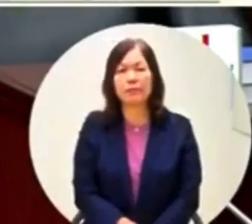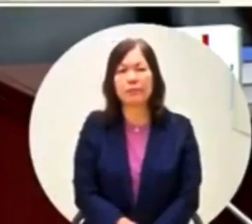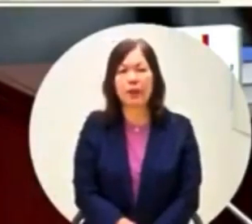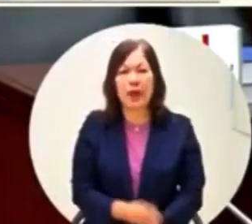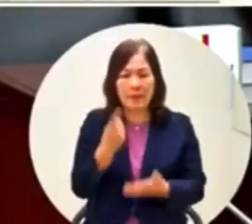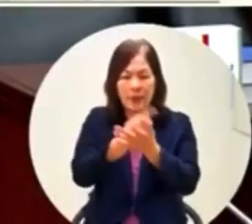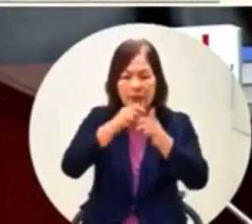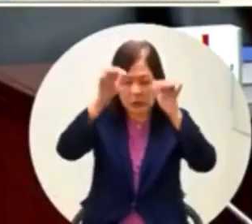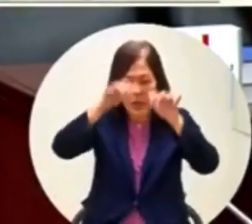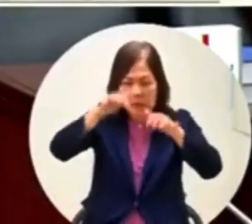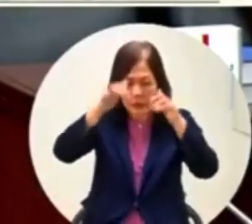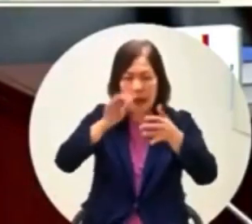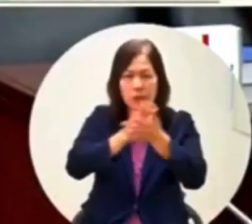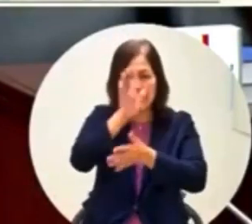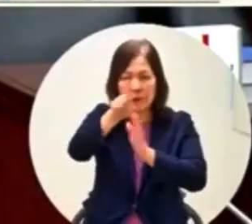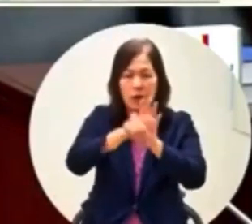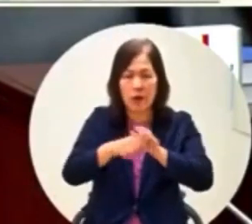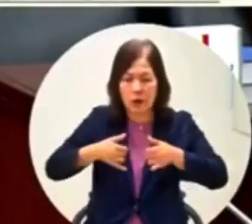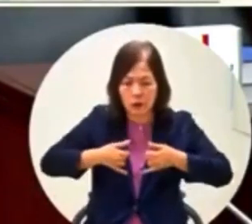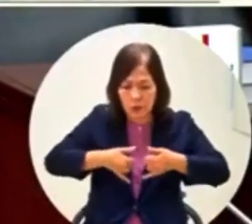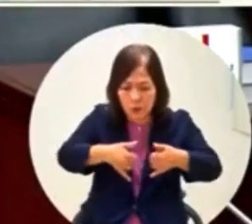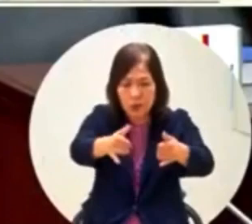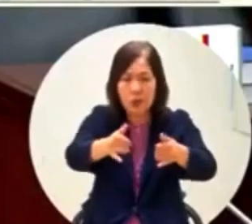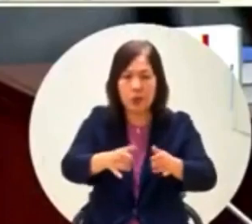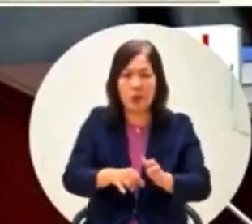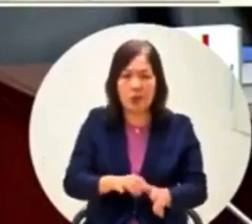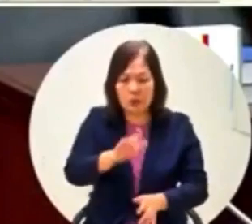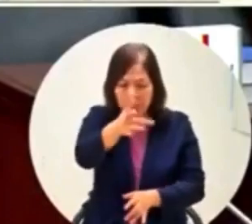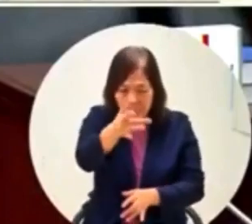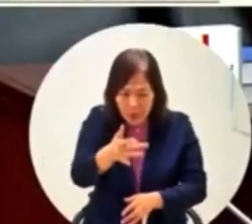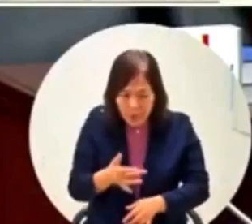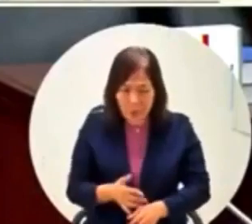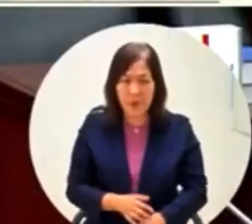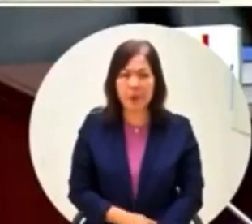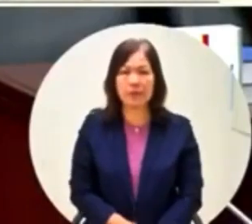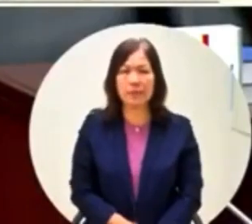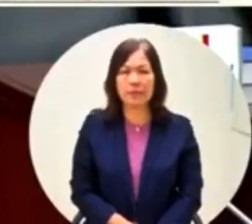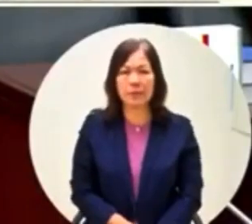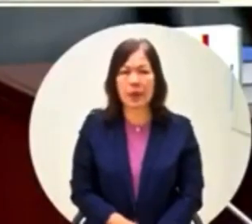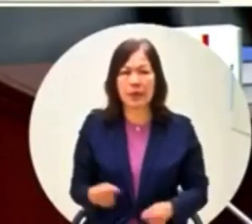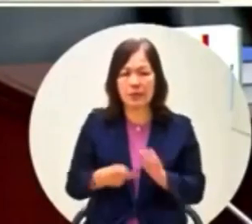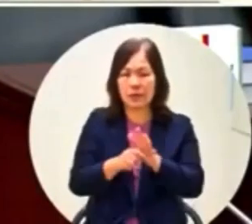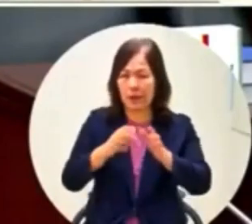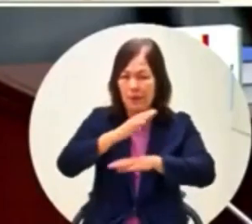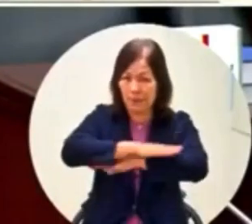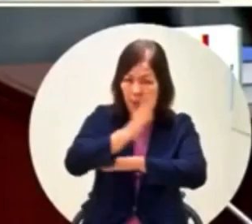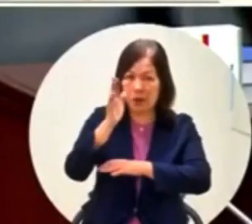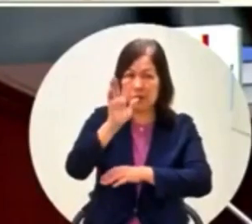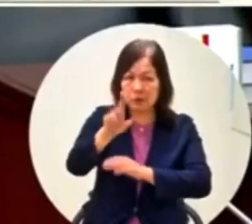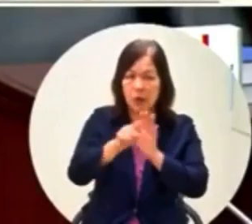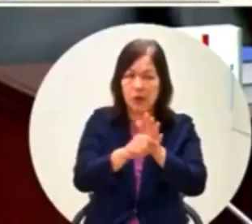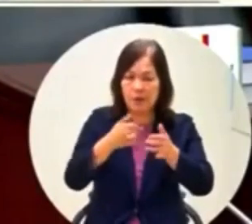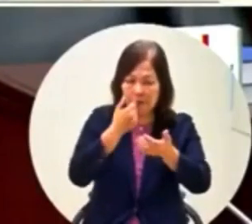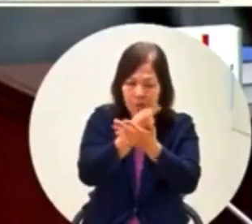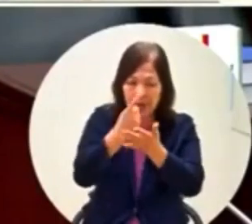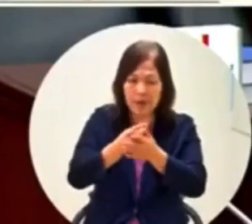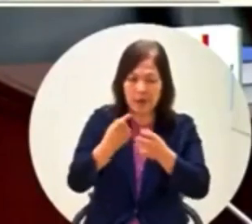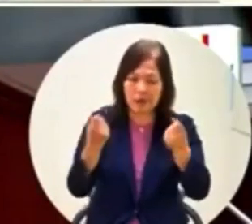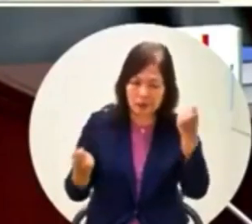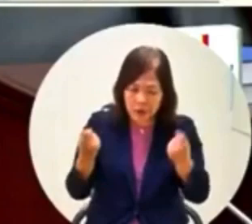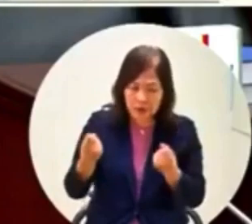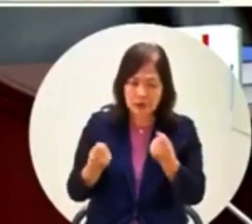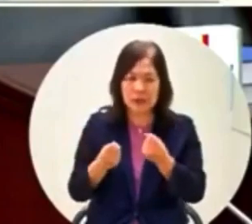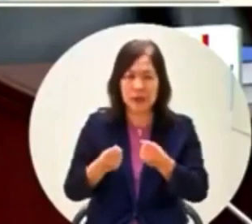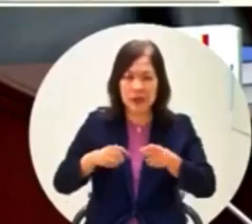下过雨，整条道路哦也有报纸所报的哈，那呢用路人车子轮